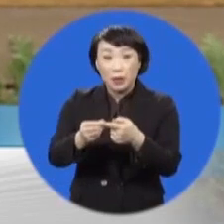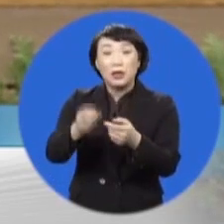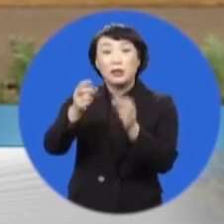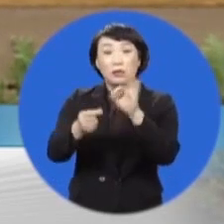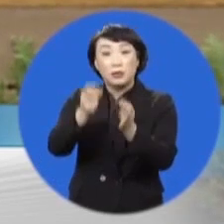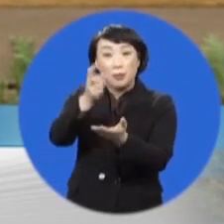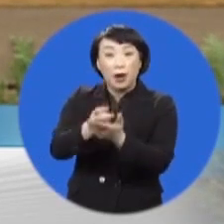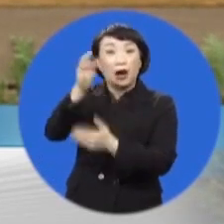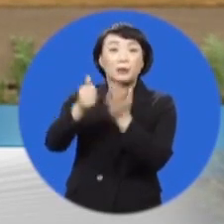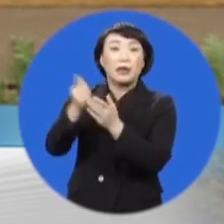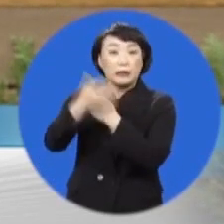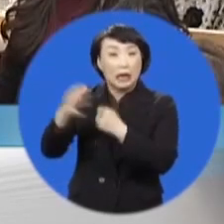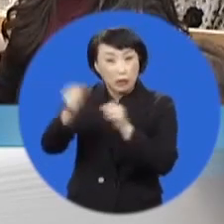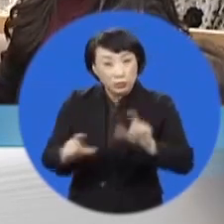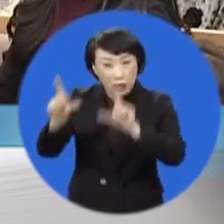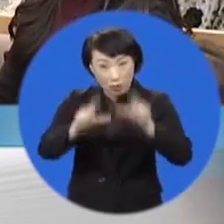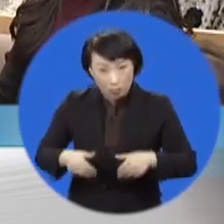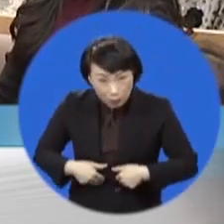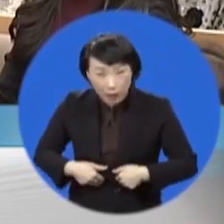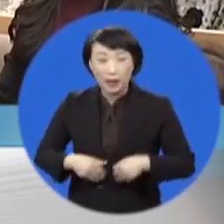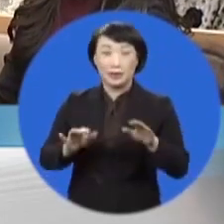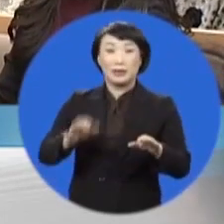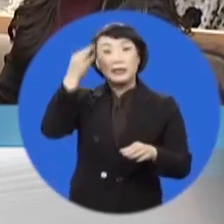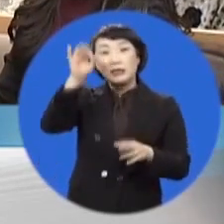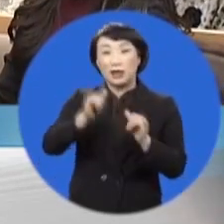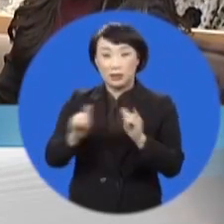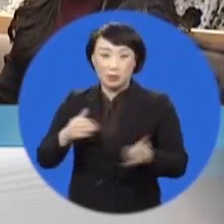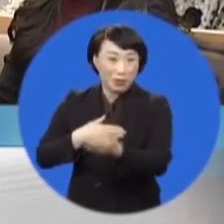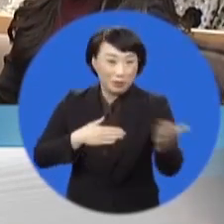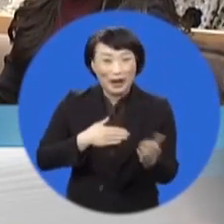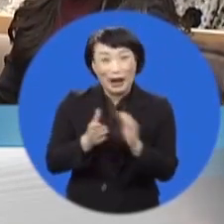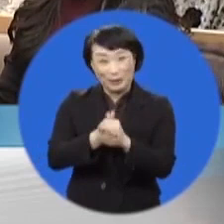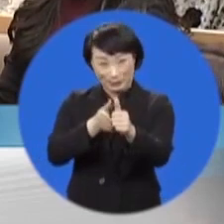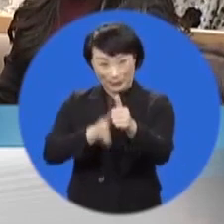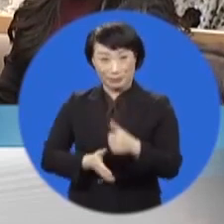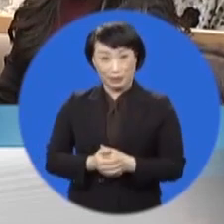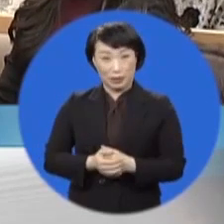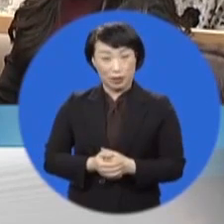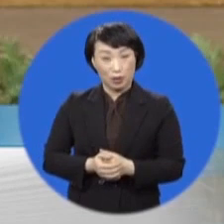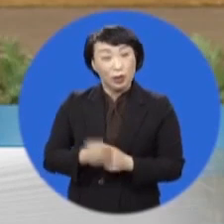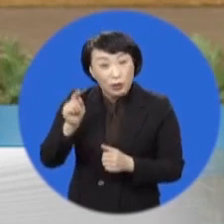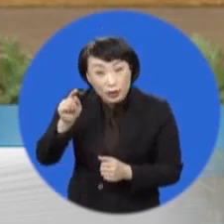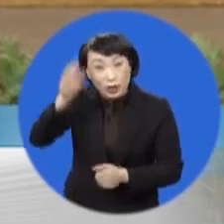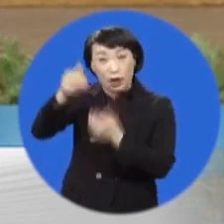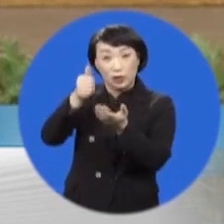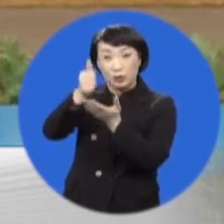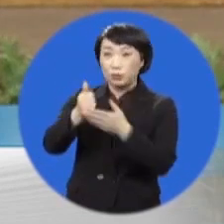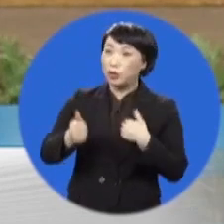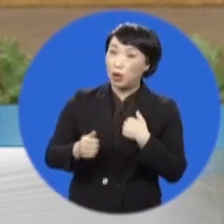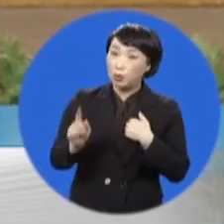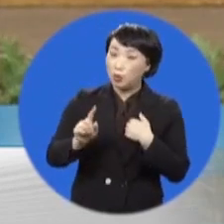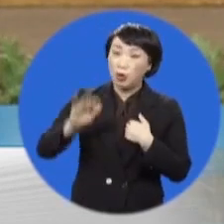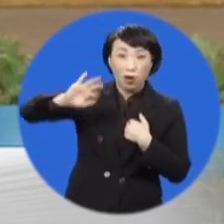하나님의 은혜로 살아야 된다 그 인경은 쉬면 아멘 합시다 그 분 하나님 물 어떻게